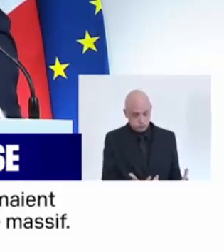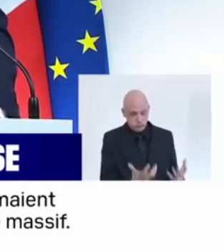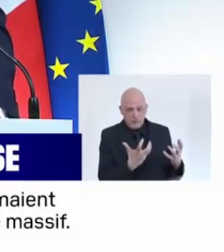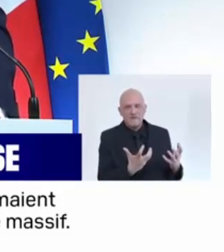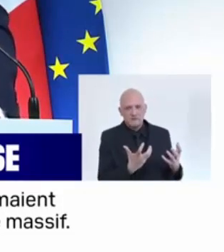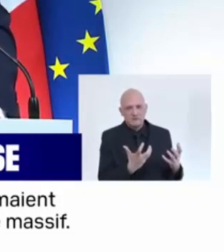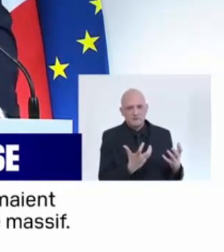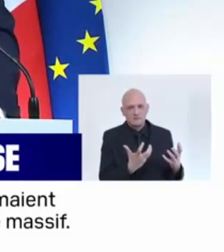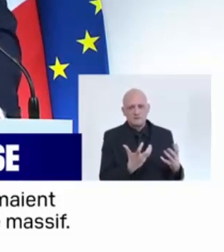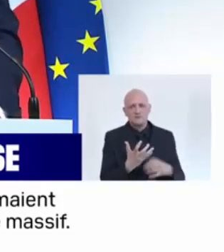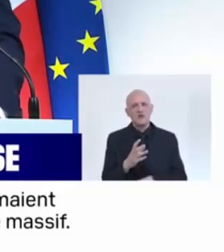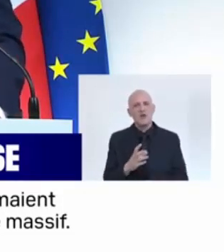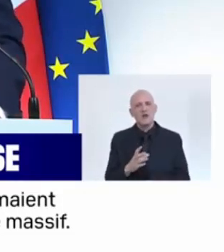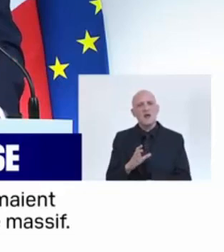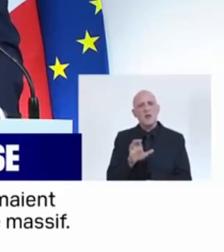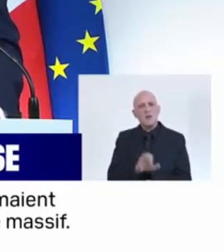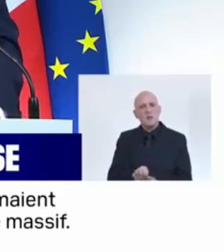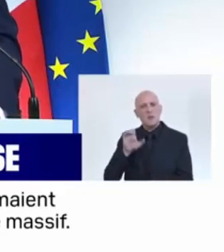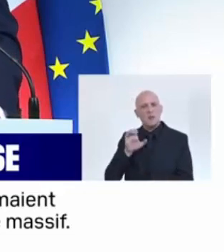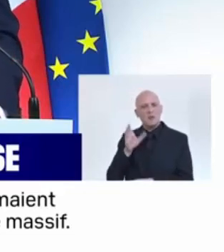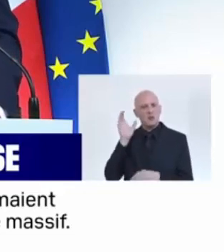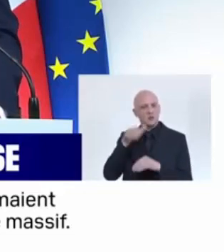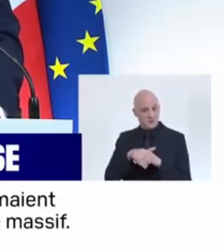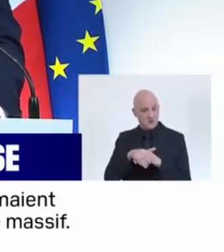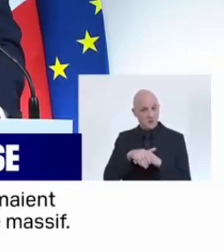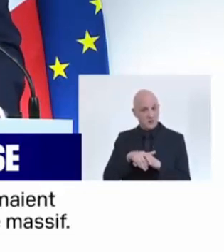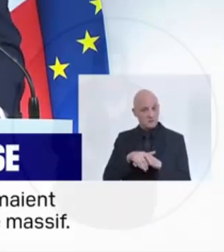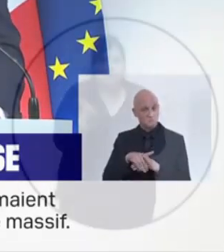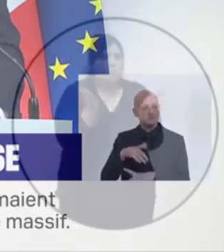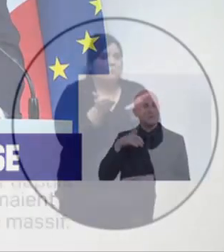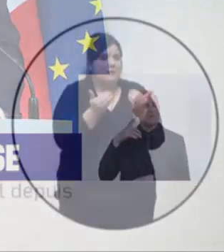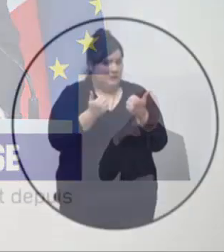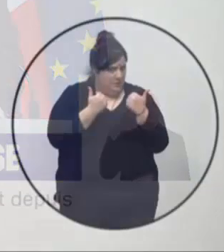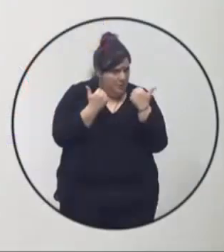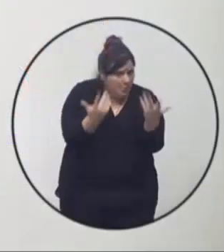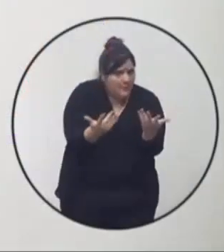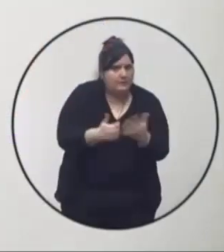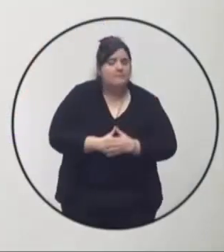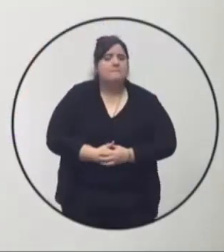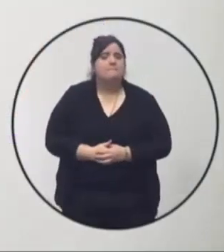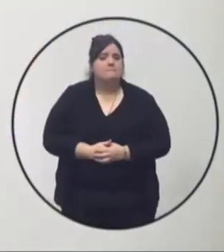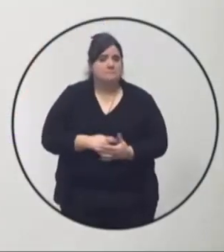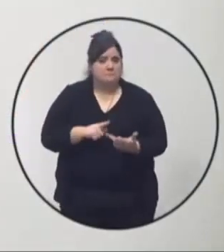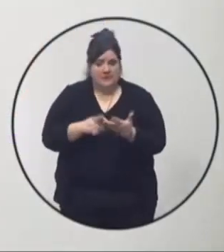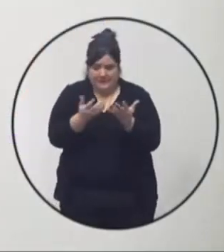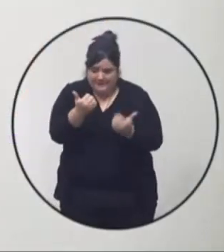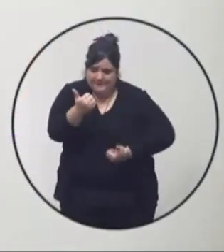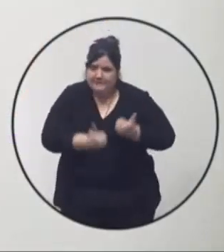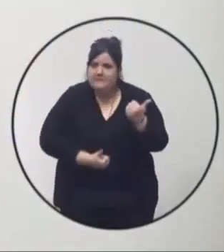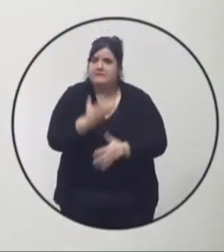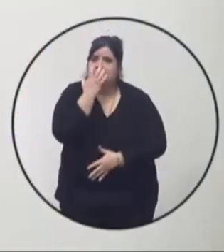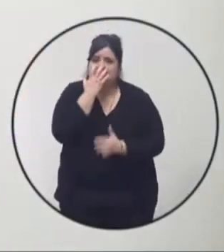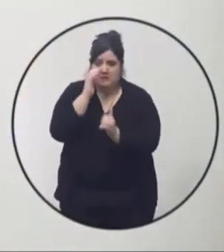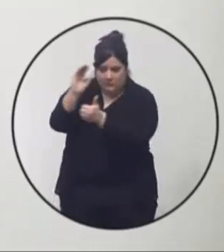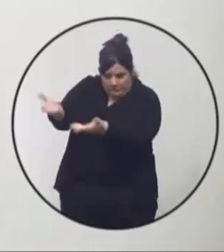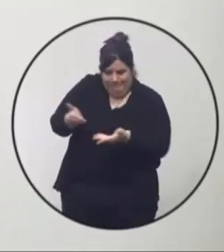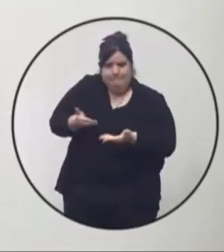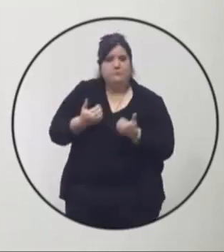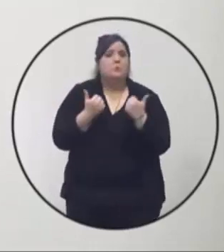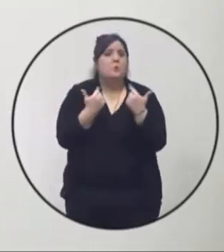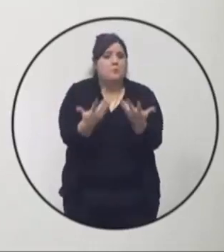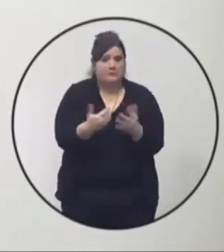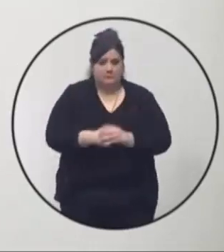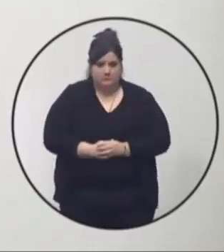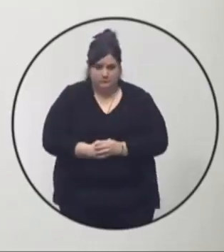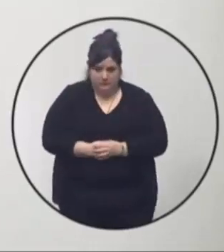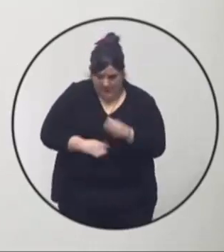quelle bande de cons ur fin juin bravo mais opus c'est facile de dire comme ça comme une envie de pisser